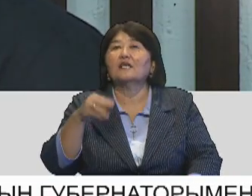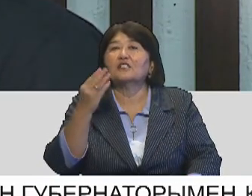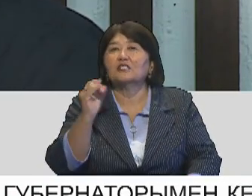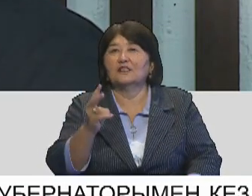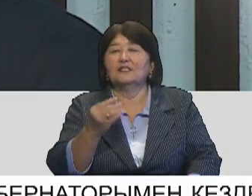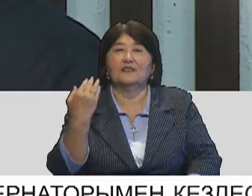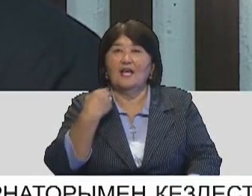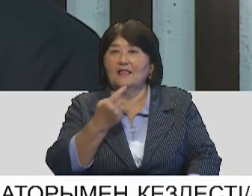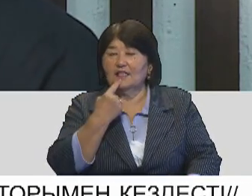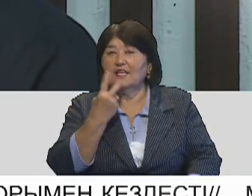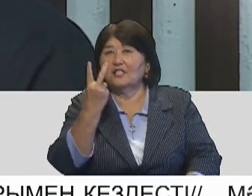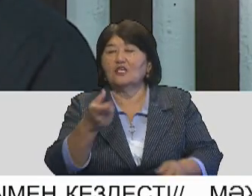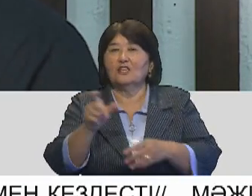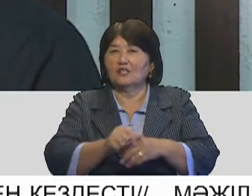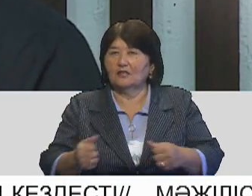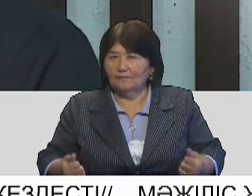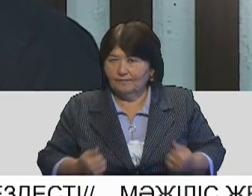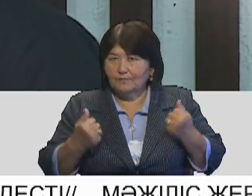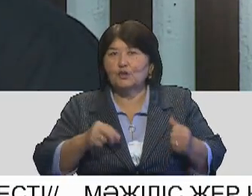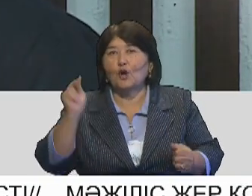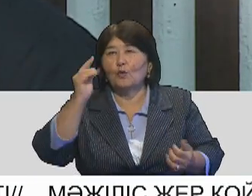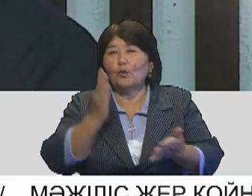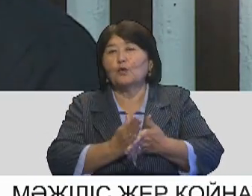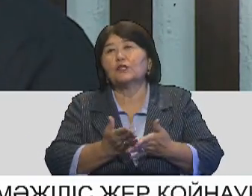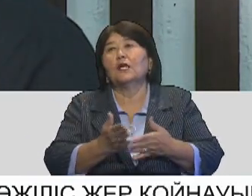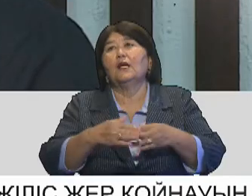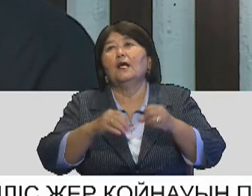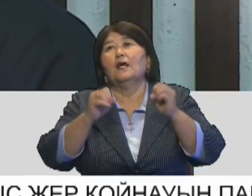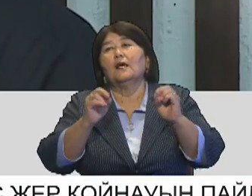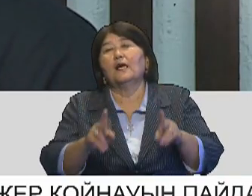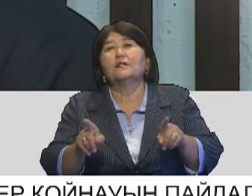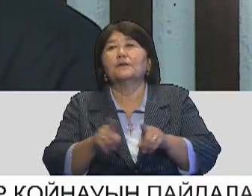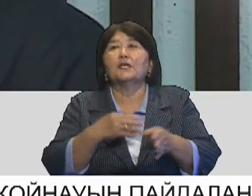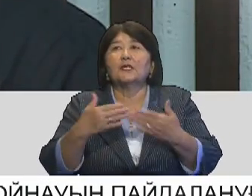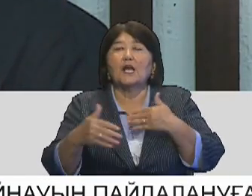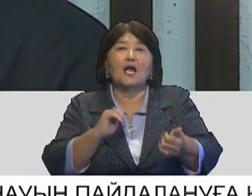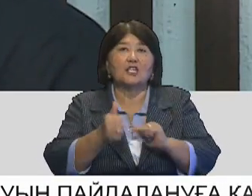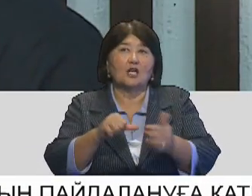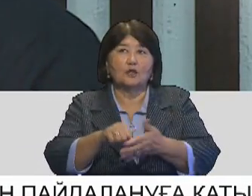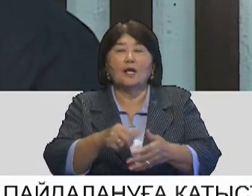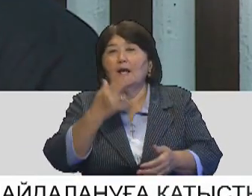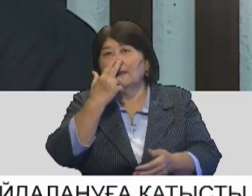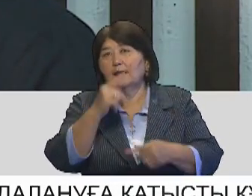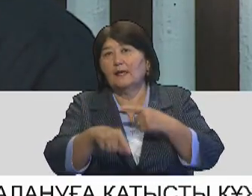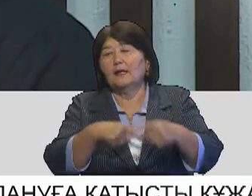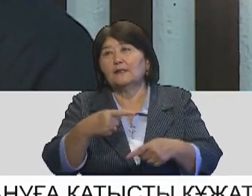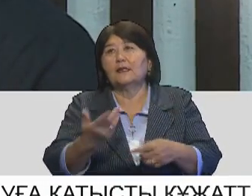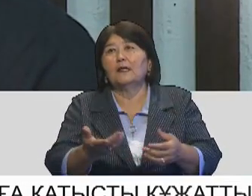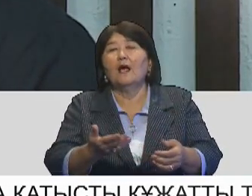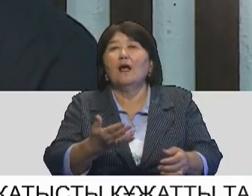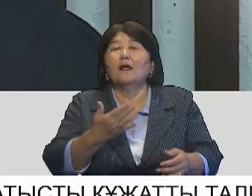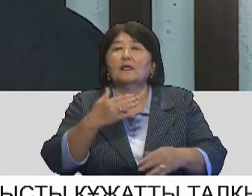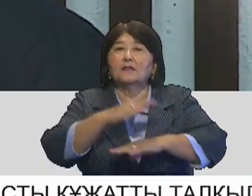есе күш салып оқып жатыр. Кәріс тілінің дәрістері болады. Және де дәрістердің көбісі ағылшын тілінде